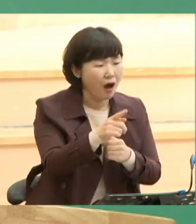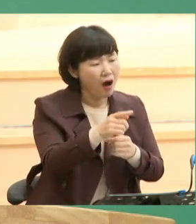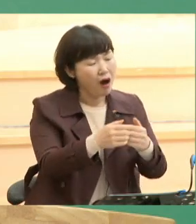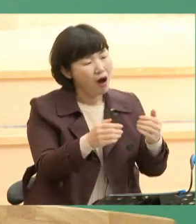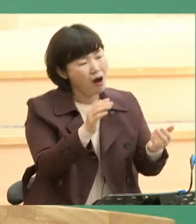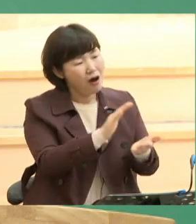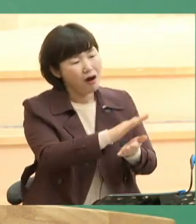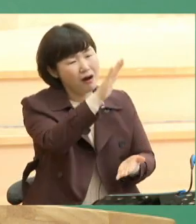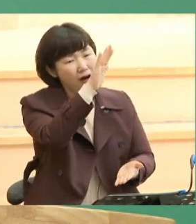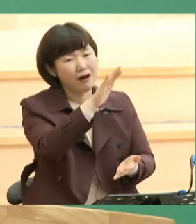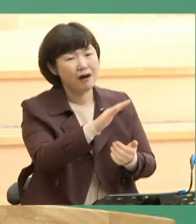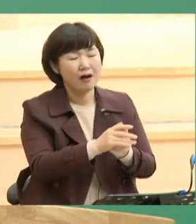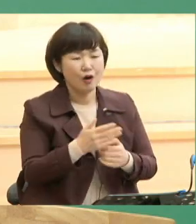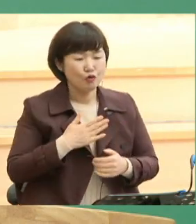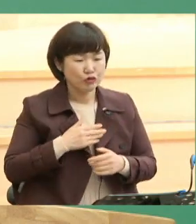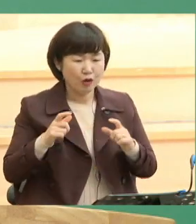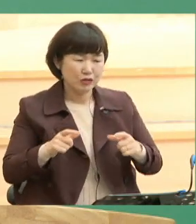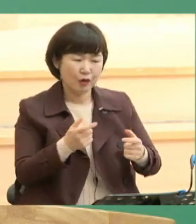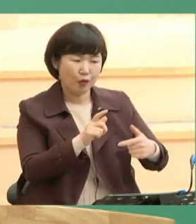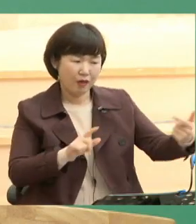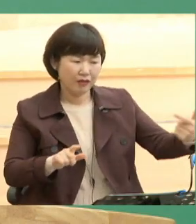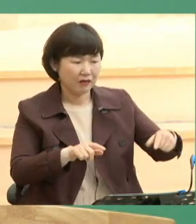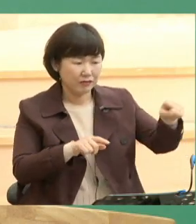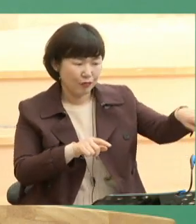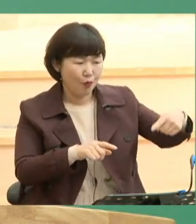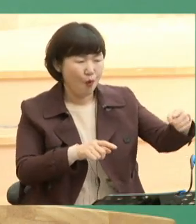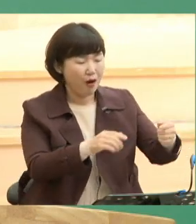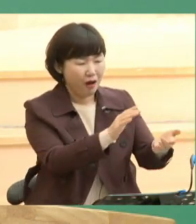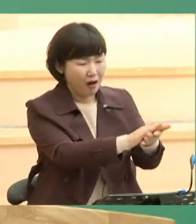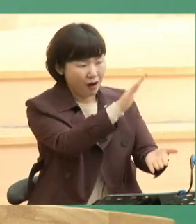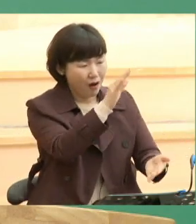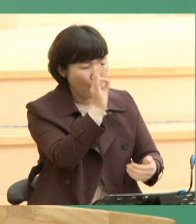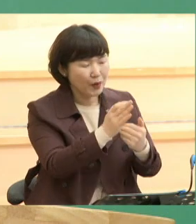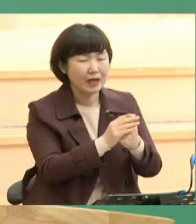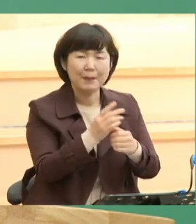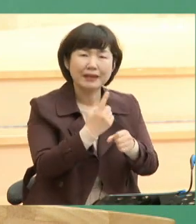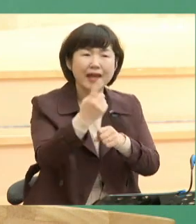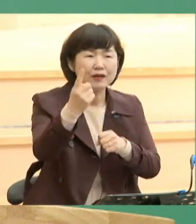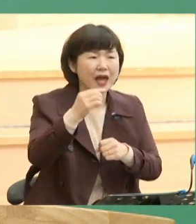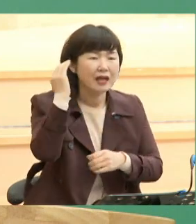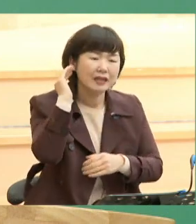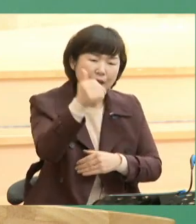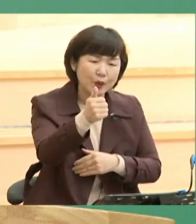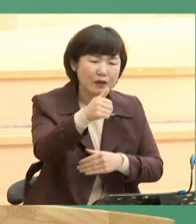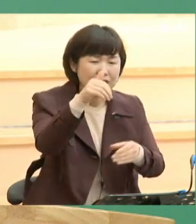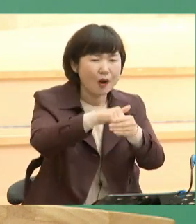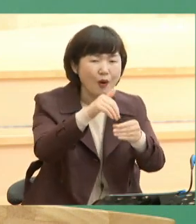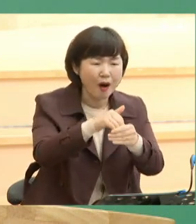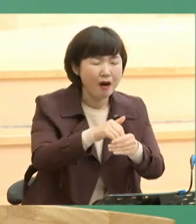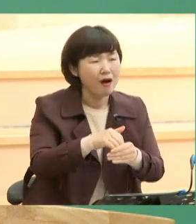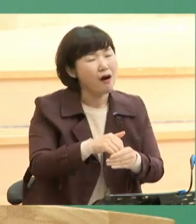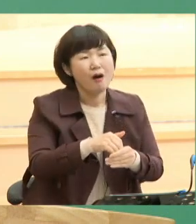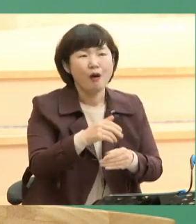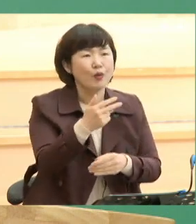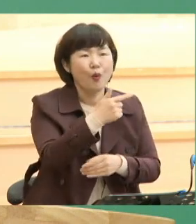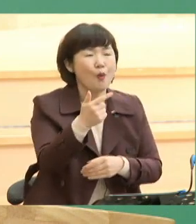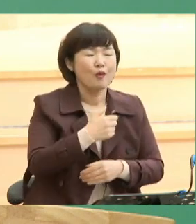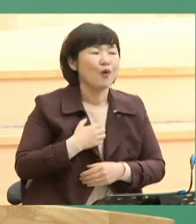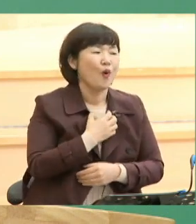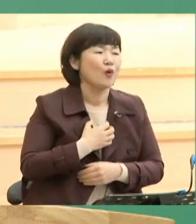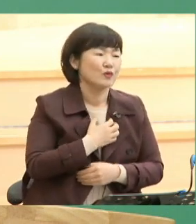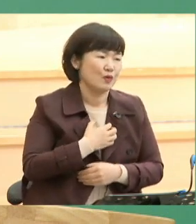우리 지역의 선거가 아닌데도 불구하고 이 정도 였다면 내년에 대선에는 이 날은 어떻게 되어 질 지 정말 심히 걱정이 될